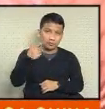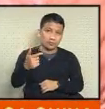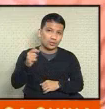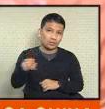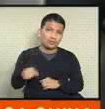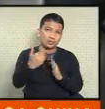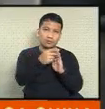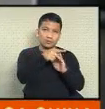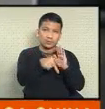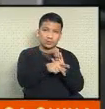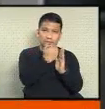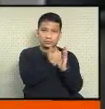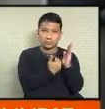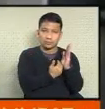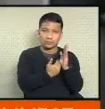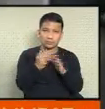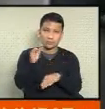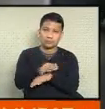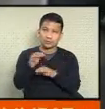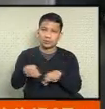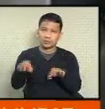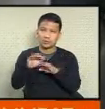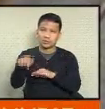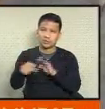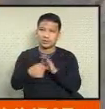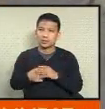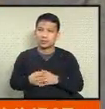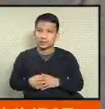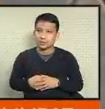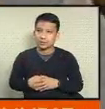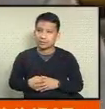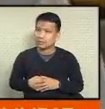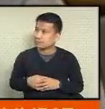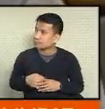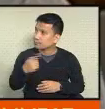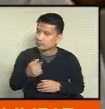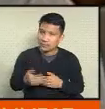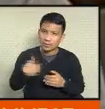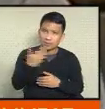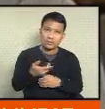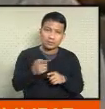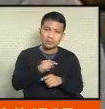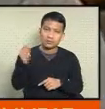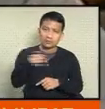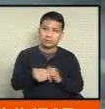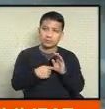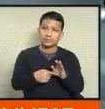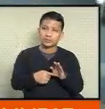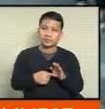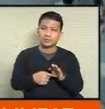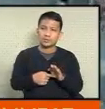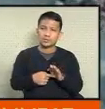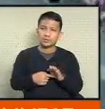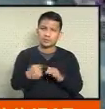ang mga guidelines para sa mandatory 14-day home quarantine ng mga residente ng Cebu na galing China, Hong Kong at Macau.